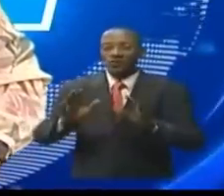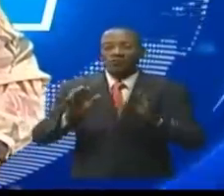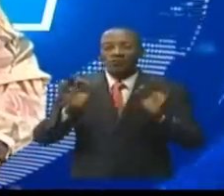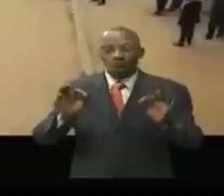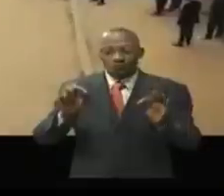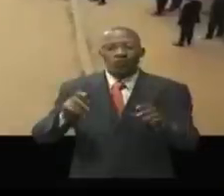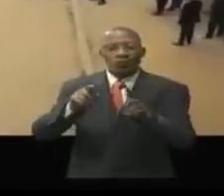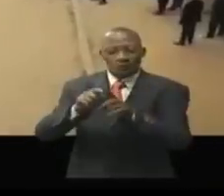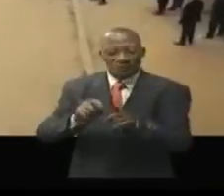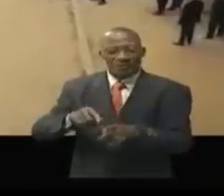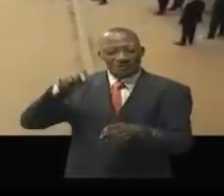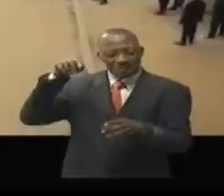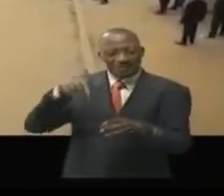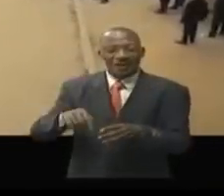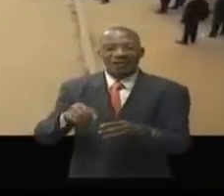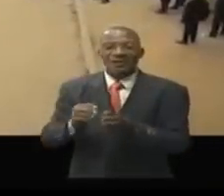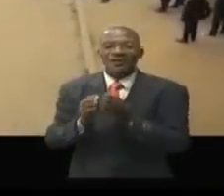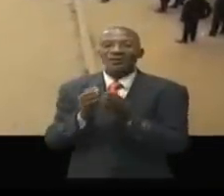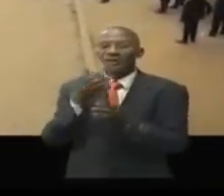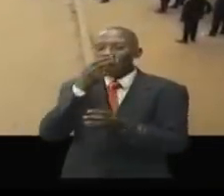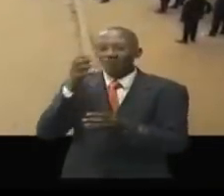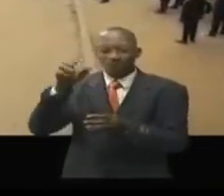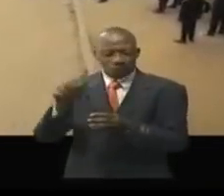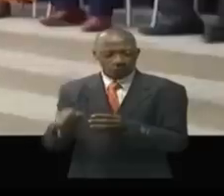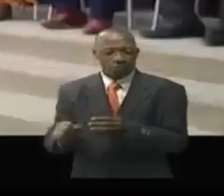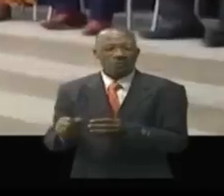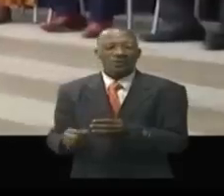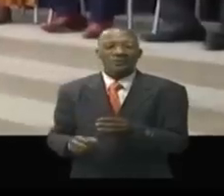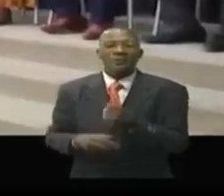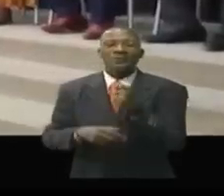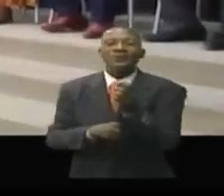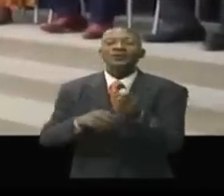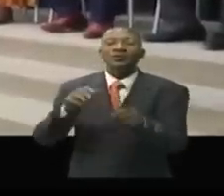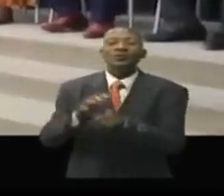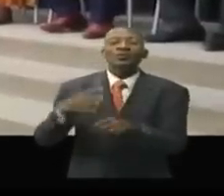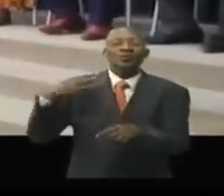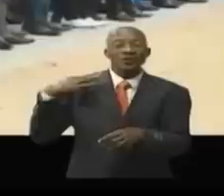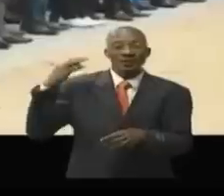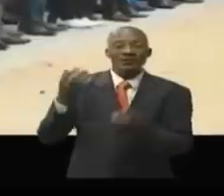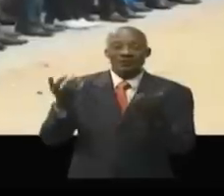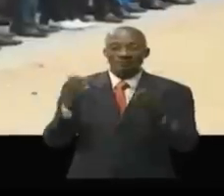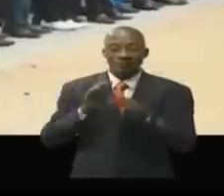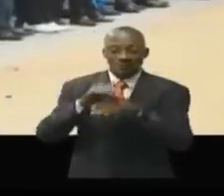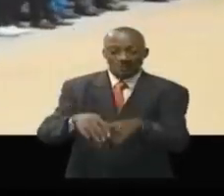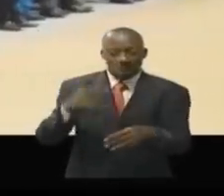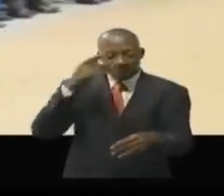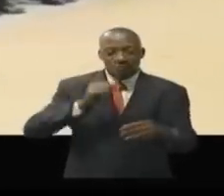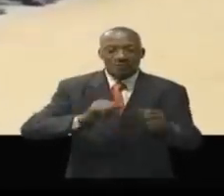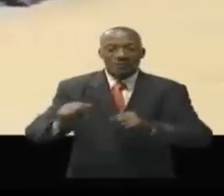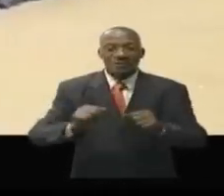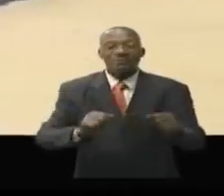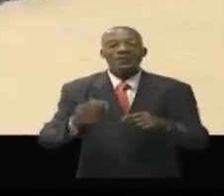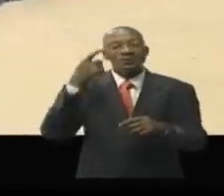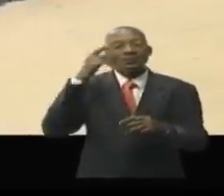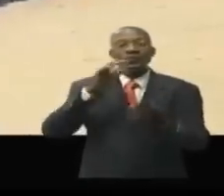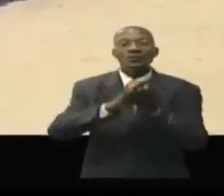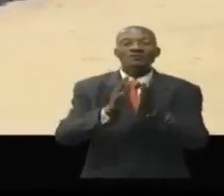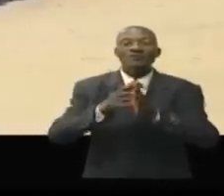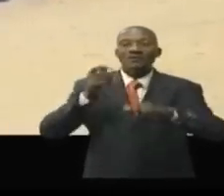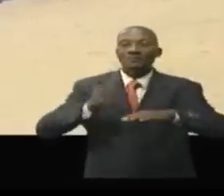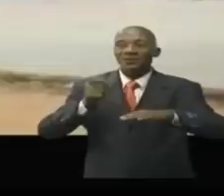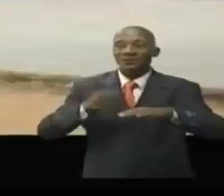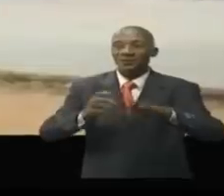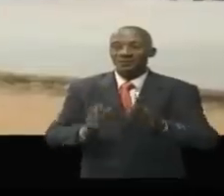Makuntima. Sur plus de 580 candidats civils et militaires inscrits au Congo central,